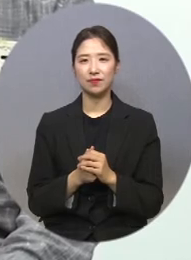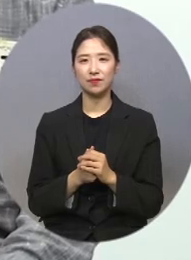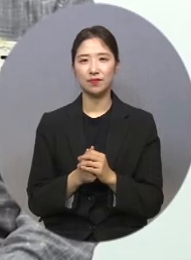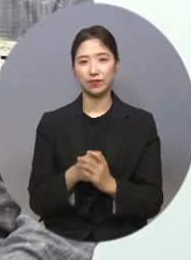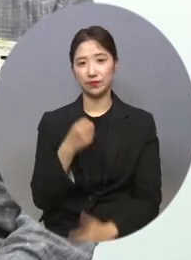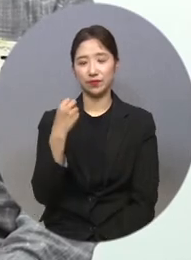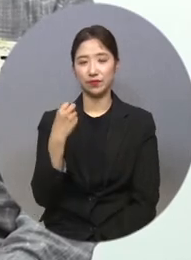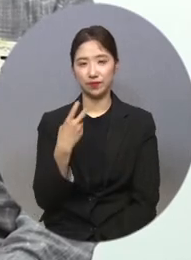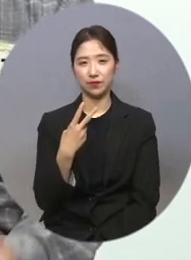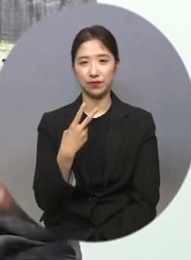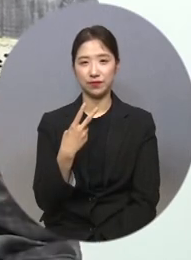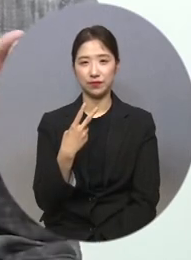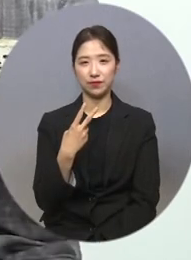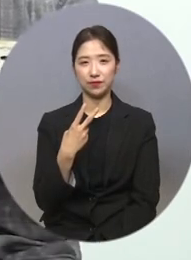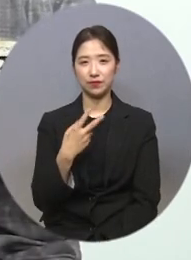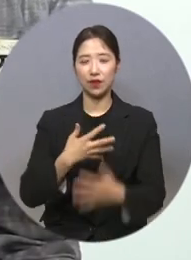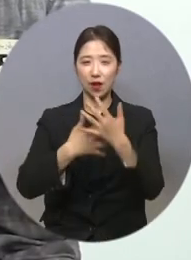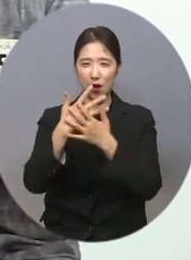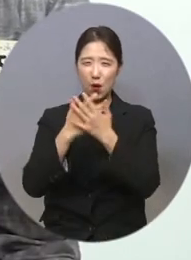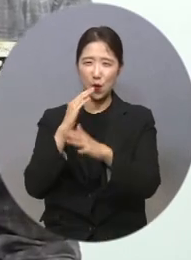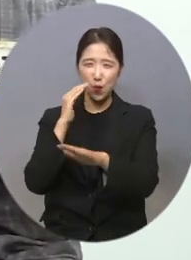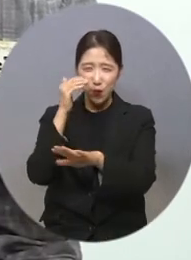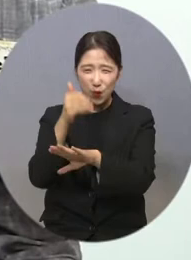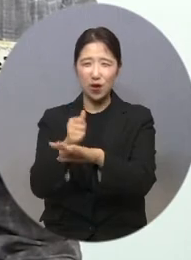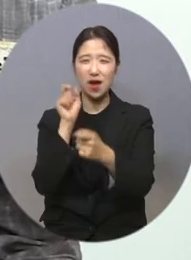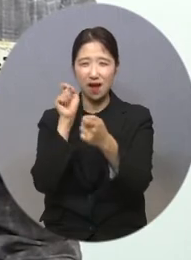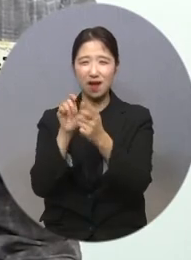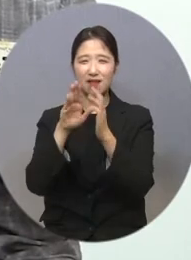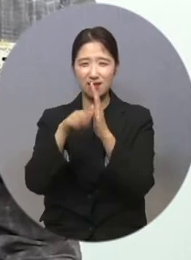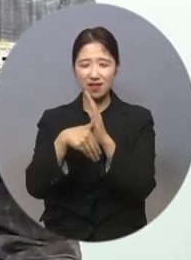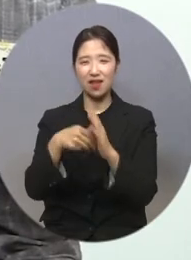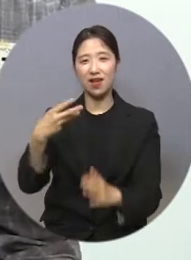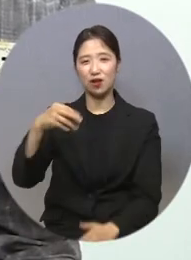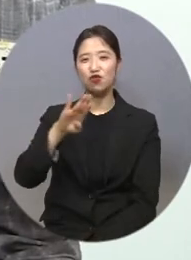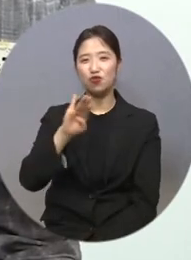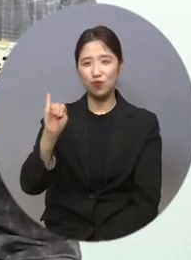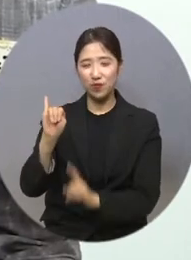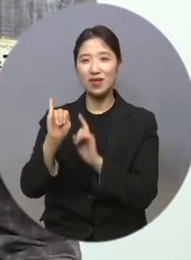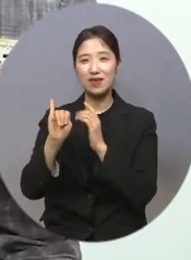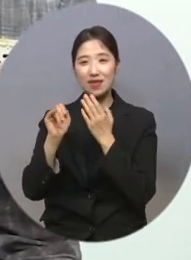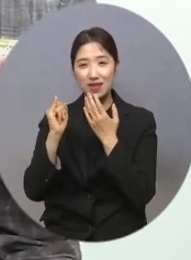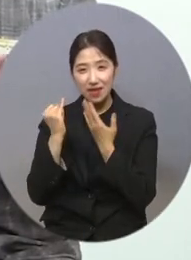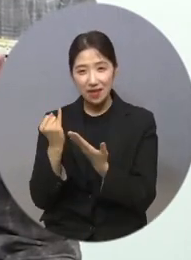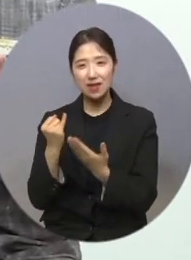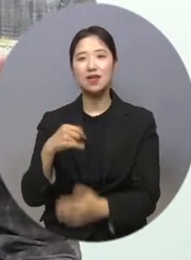그리고 그 영화 후반부에 가보면 그 루비가 혼자 스스로 이제